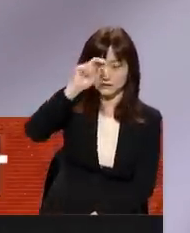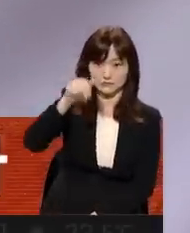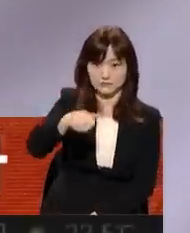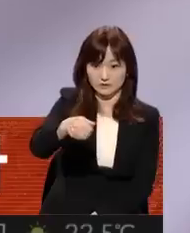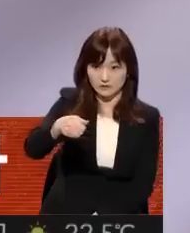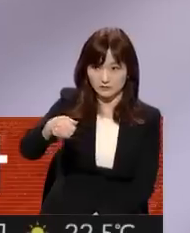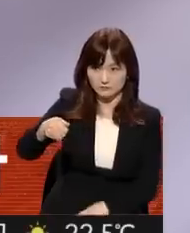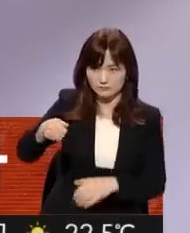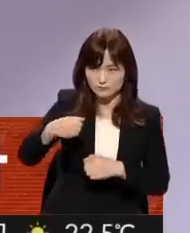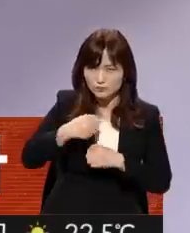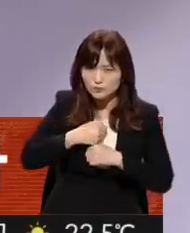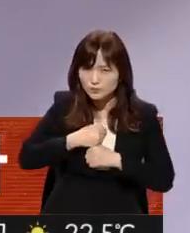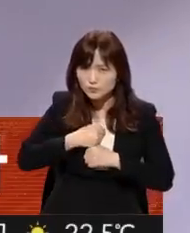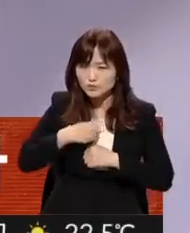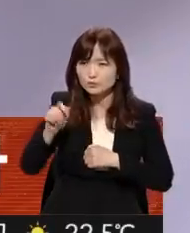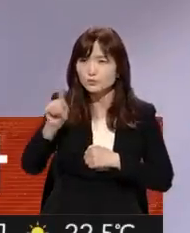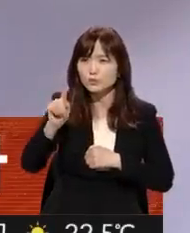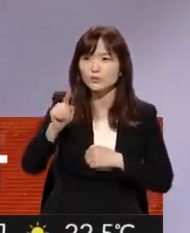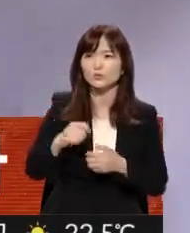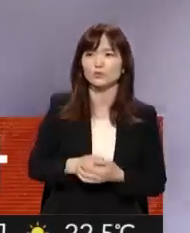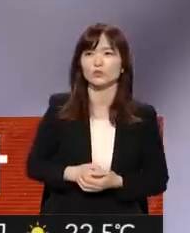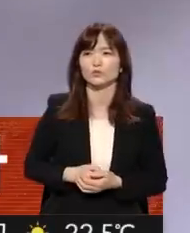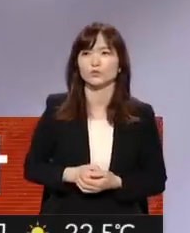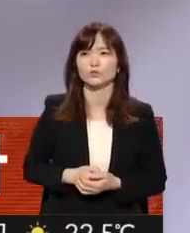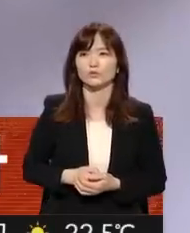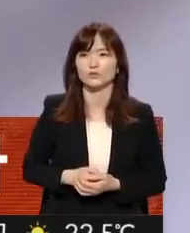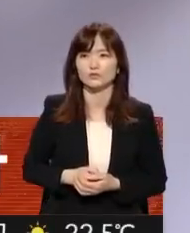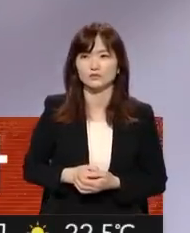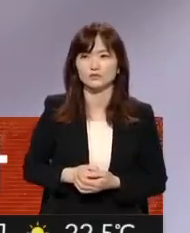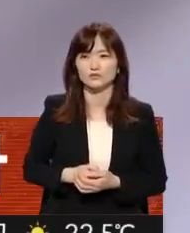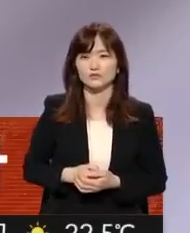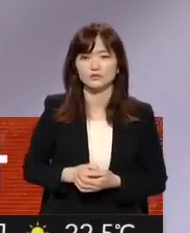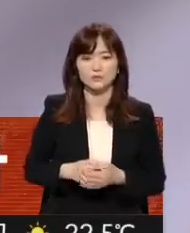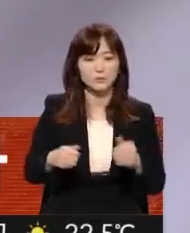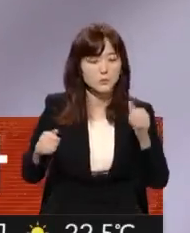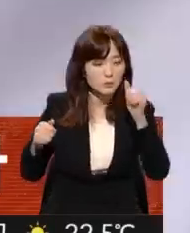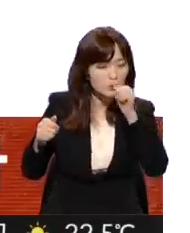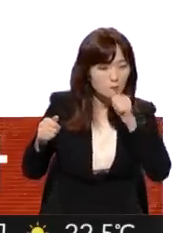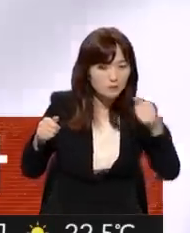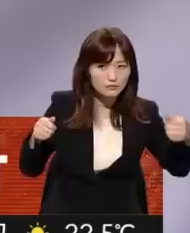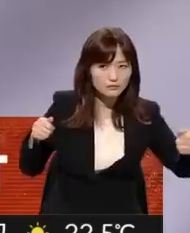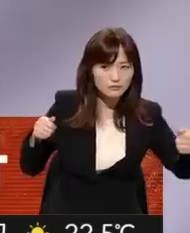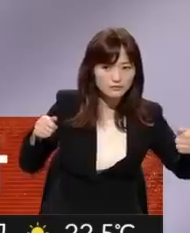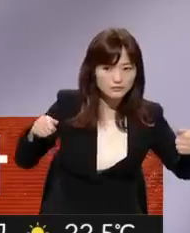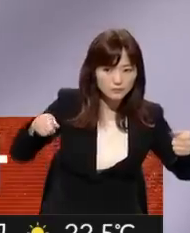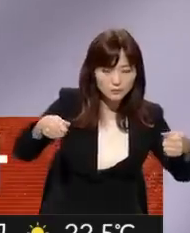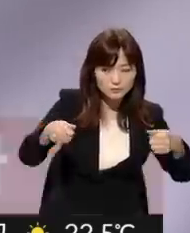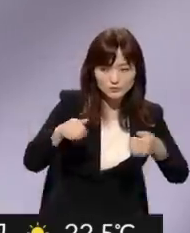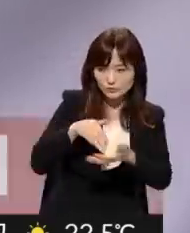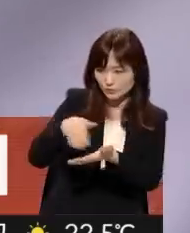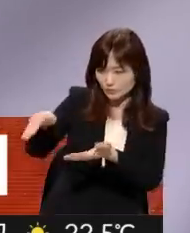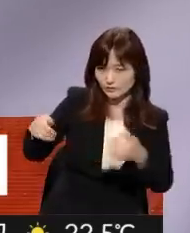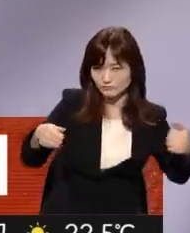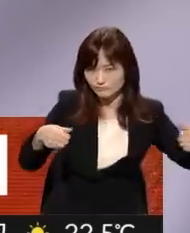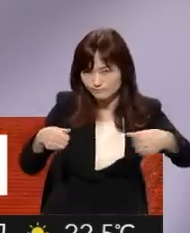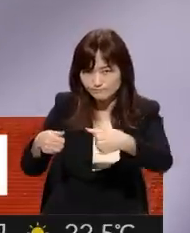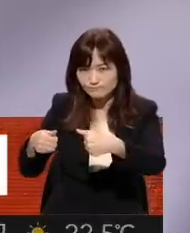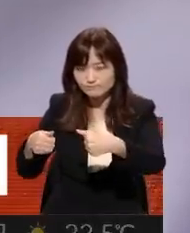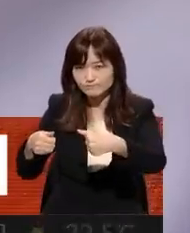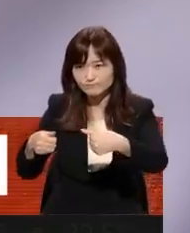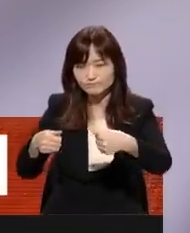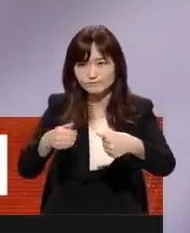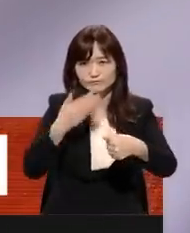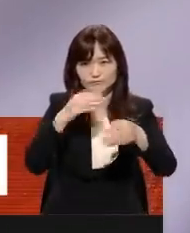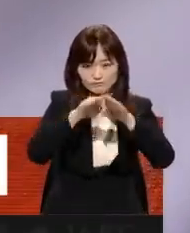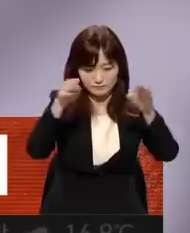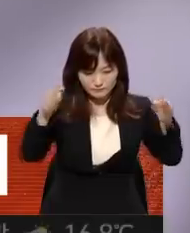치면서 경계태세를 취하죠. 왜요? 이 잠들지 않았던 이 집 고양이가 야생 코요테를 쫓아내기 위해서 나섰기 때문입니다. 고양이는